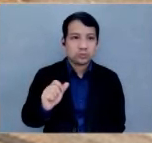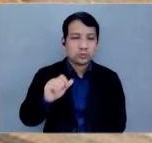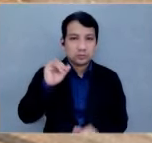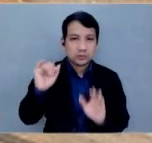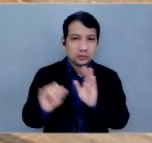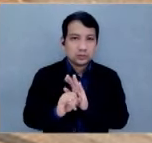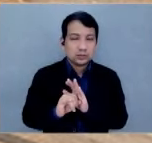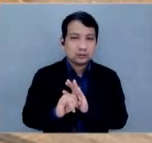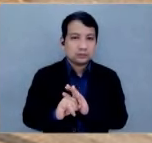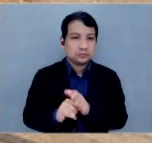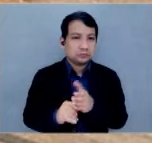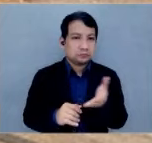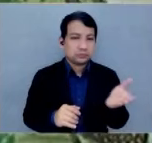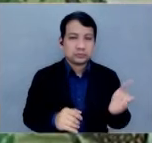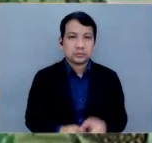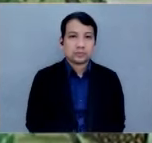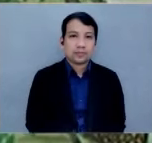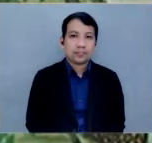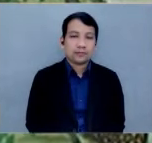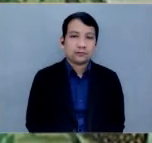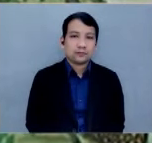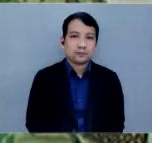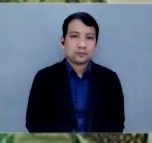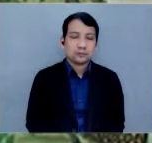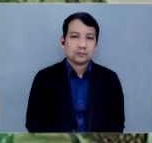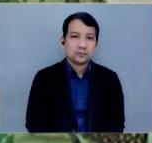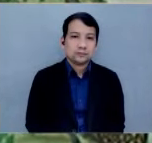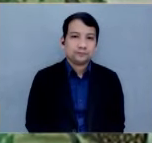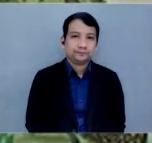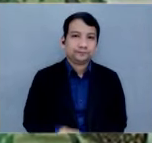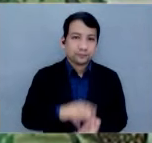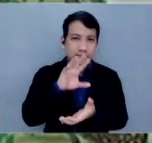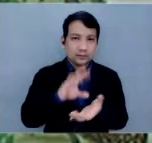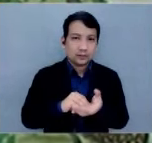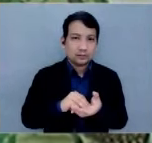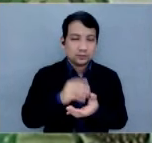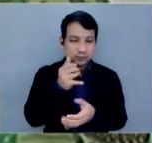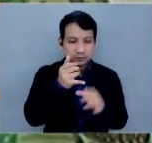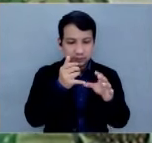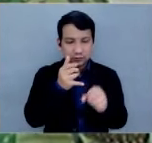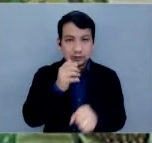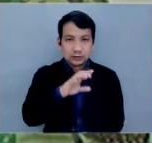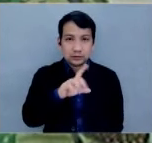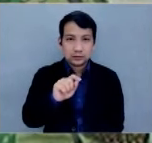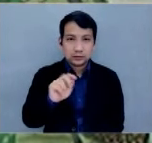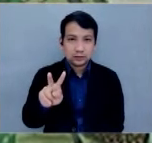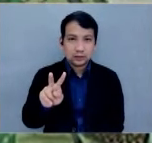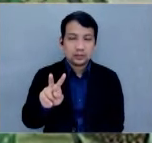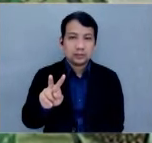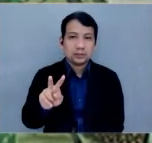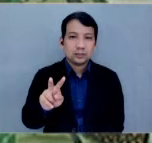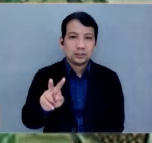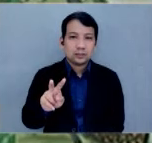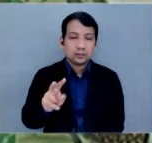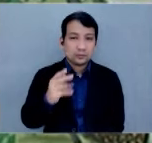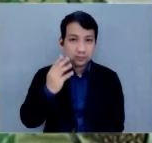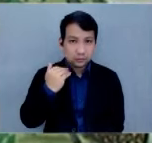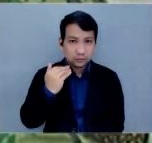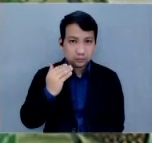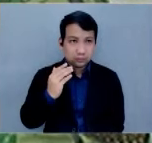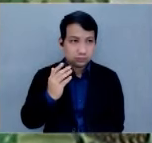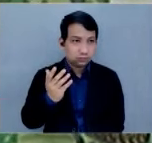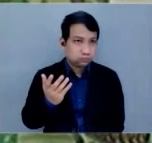salarin. And we already have the copy of the CCTV. However, because of its